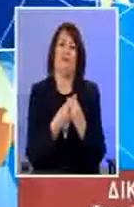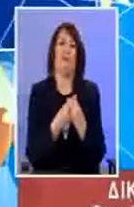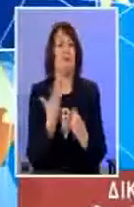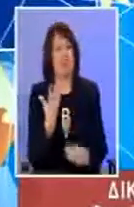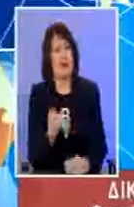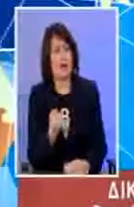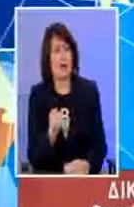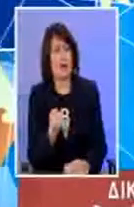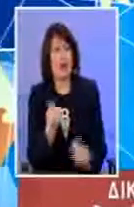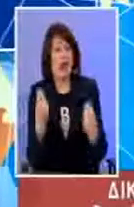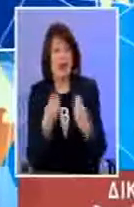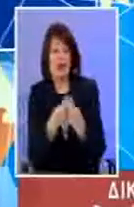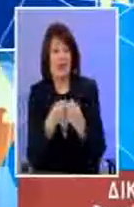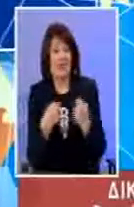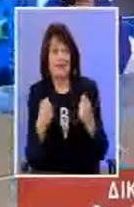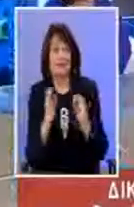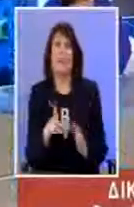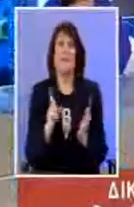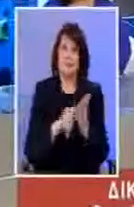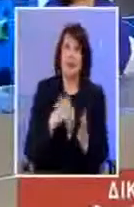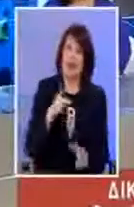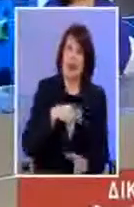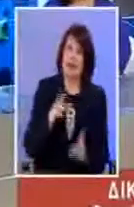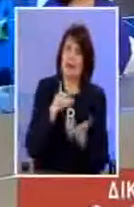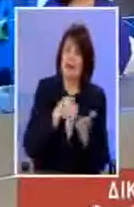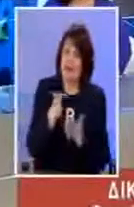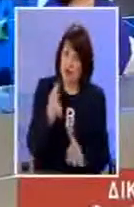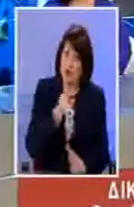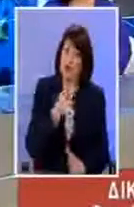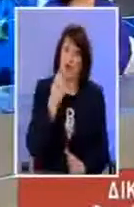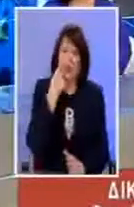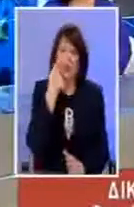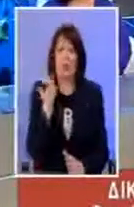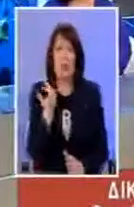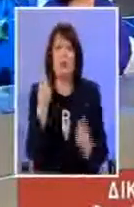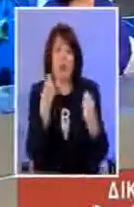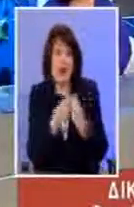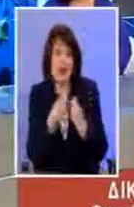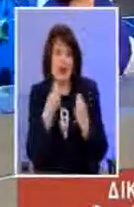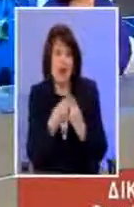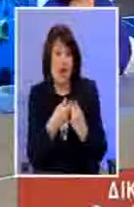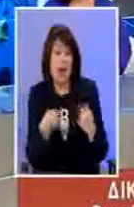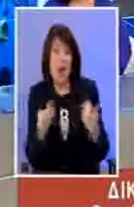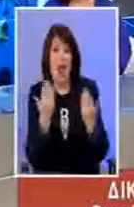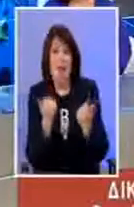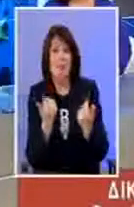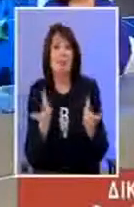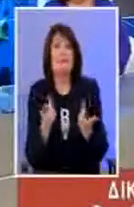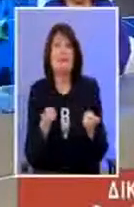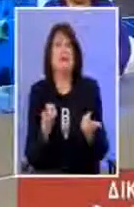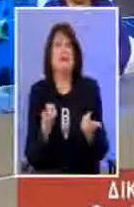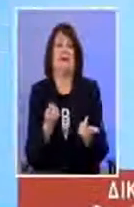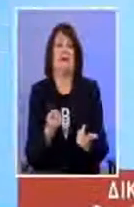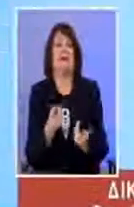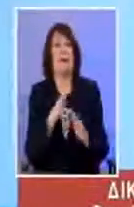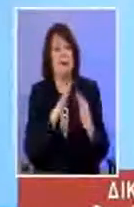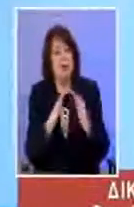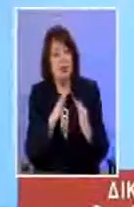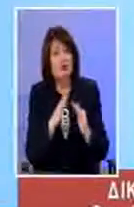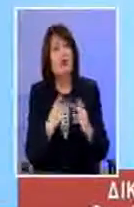πρέπει να τα δούμε και να δούμε ακριβώς να δούμε πού εφαρμόζονται και όπου δεν εφαρμόζονται να το φροντίσουμε